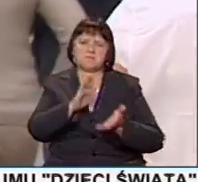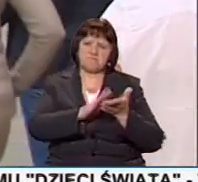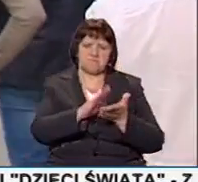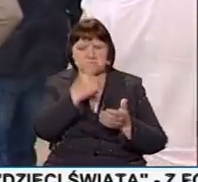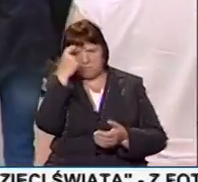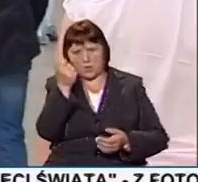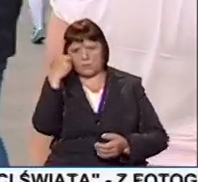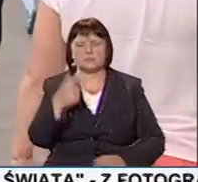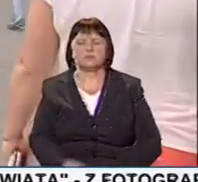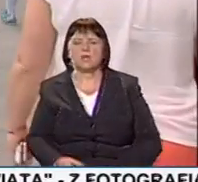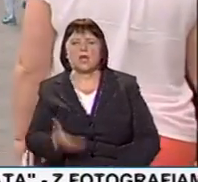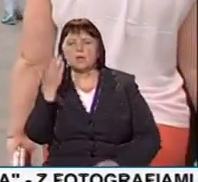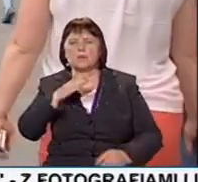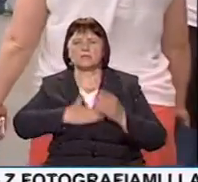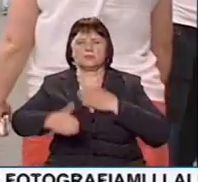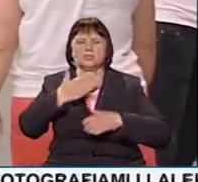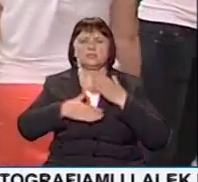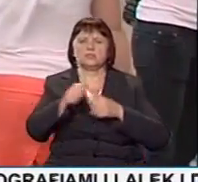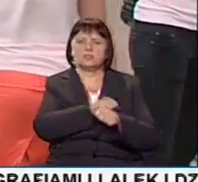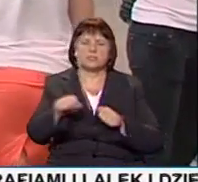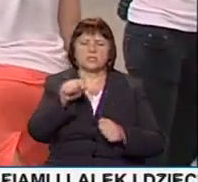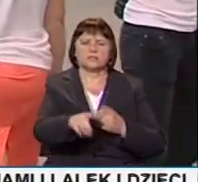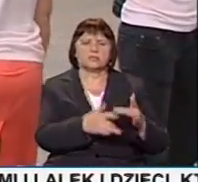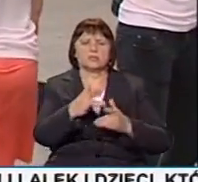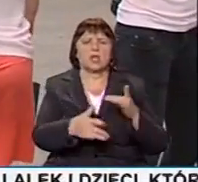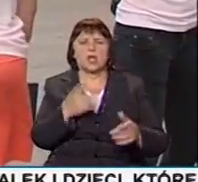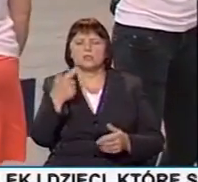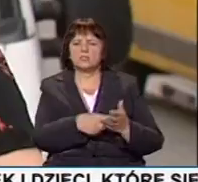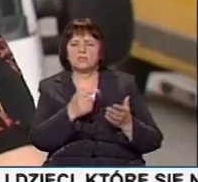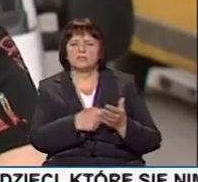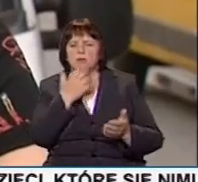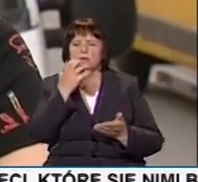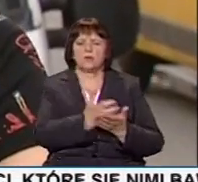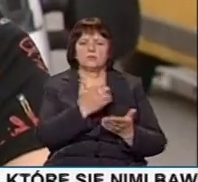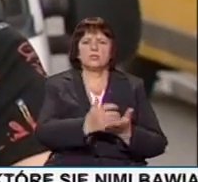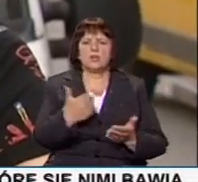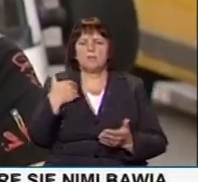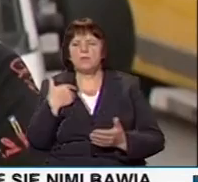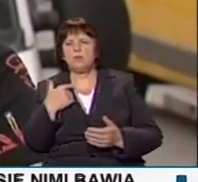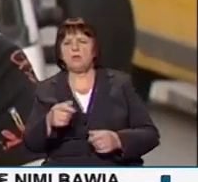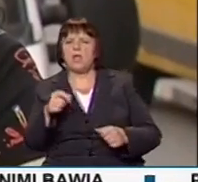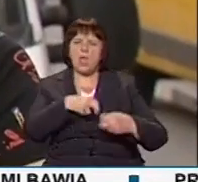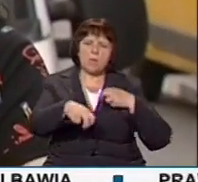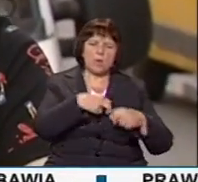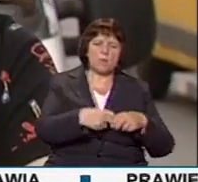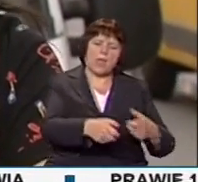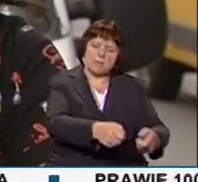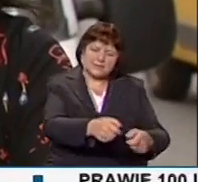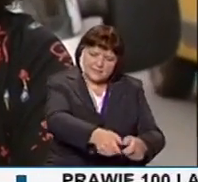sobie pomysł. Bardzo się cieszę, że jest coś takiego. Bardzo często korzystam. Były problemy z wypięciem, zdarza się jeszcze,